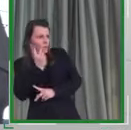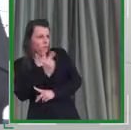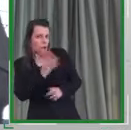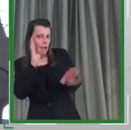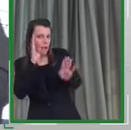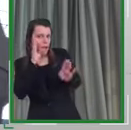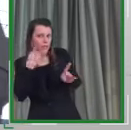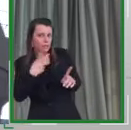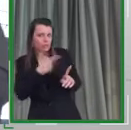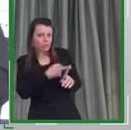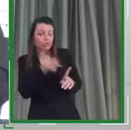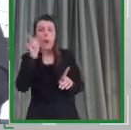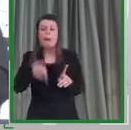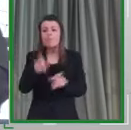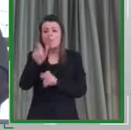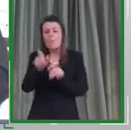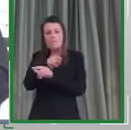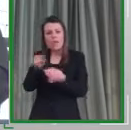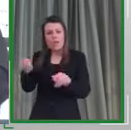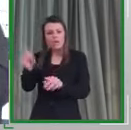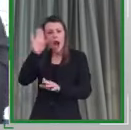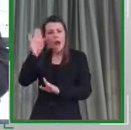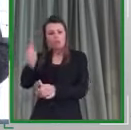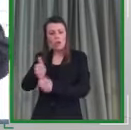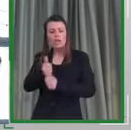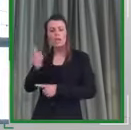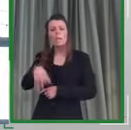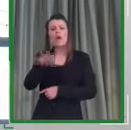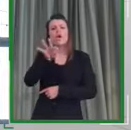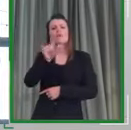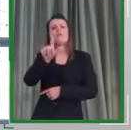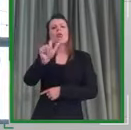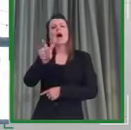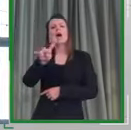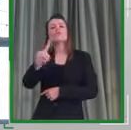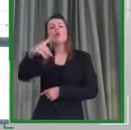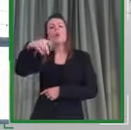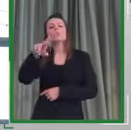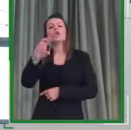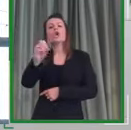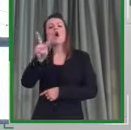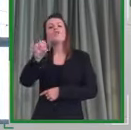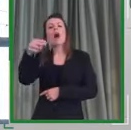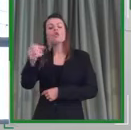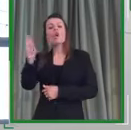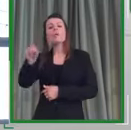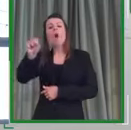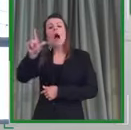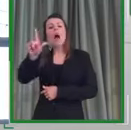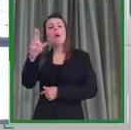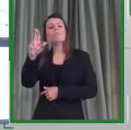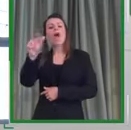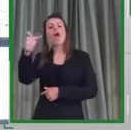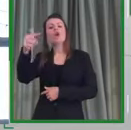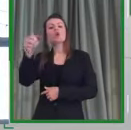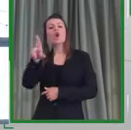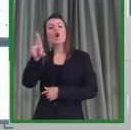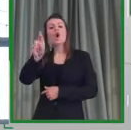ascoltatori infatti flavio pirovano e roberto ravizza ci chiedono di spiegare la situazione